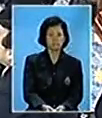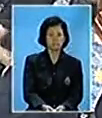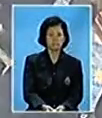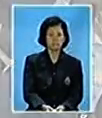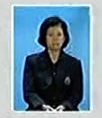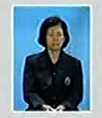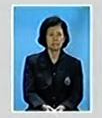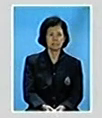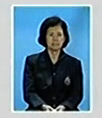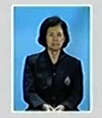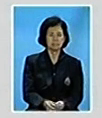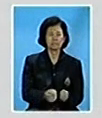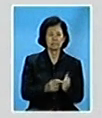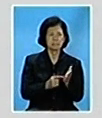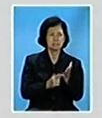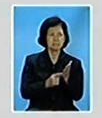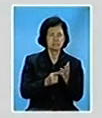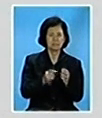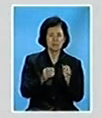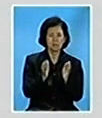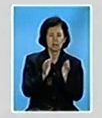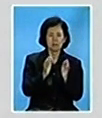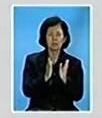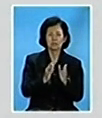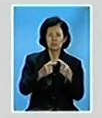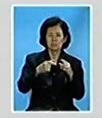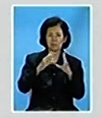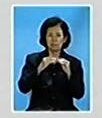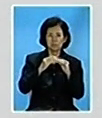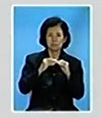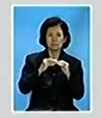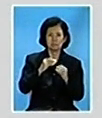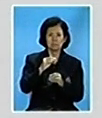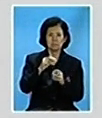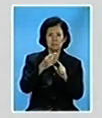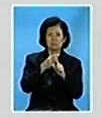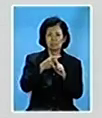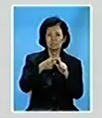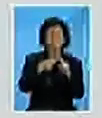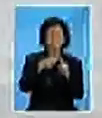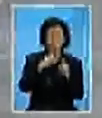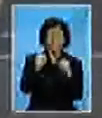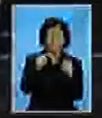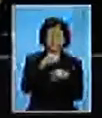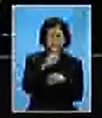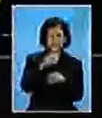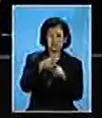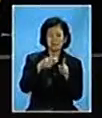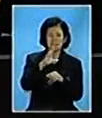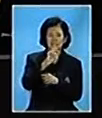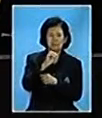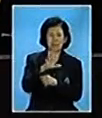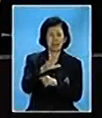ท่านสมาชิกได้แสดงตน91ท่านนะครับครบองค์ประชุมนะครับวันนี้ขอเรียนทราบว่าองค์ประชุมครึ่งหนึ่งคือ75นะครับเราชินจาก